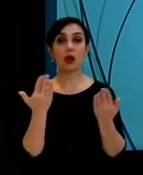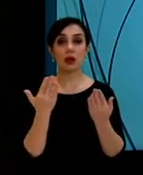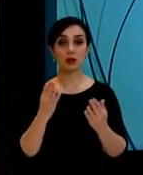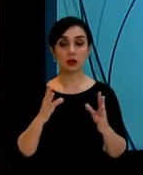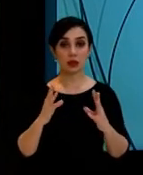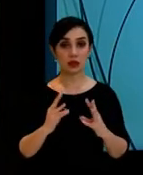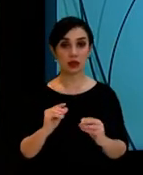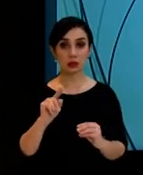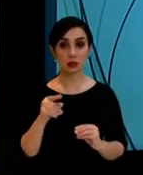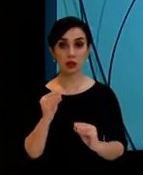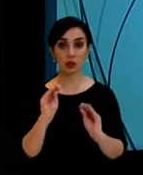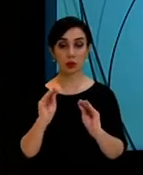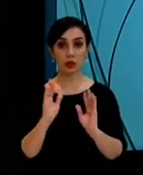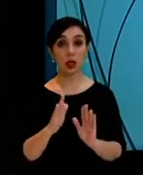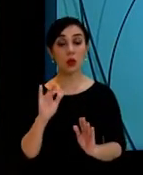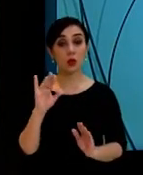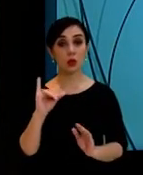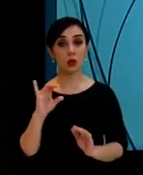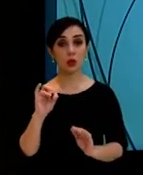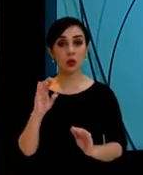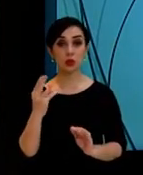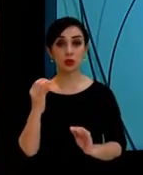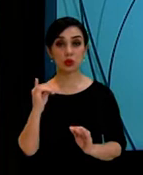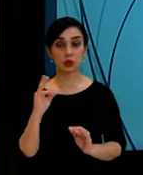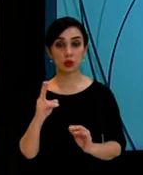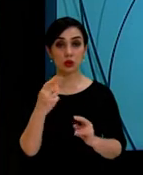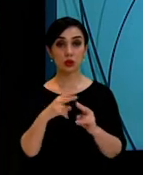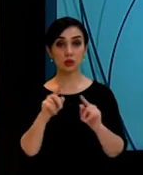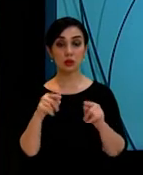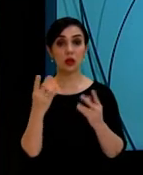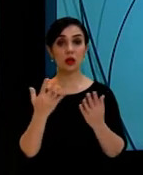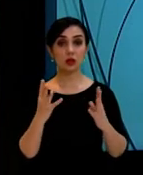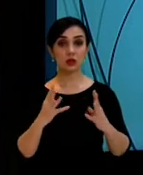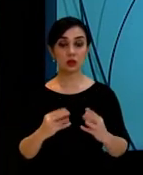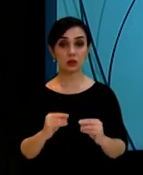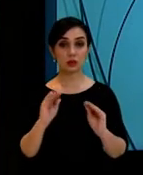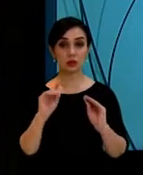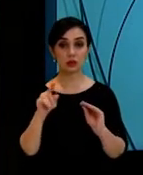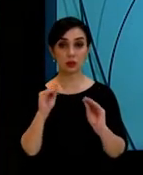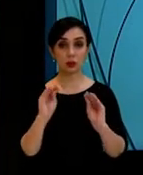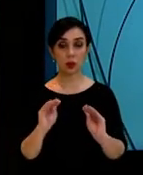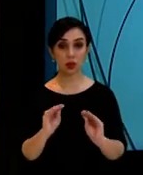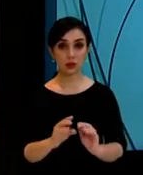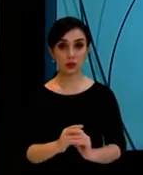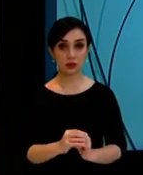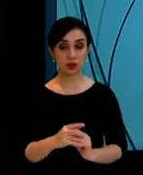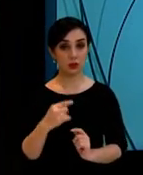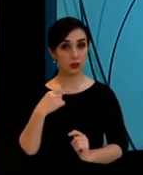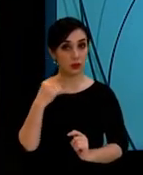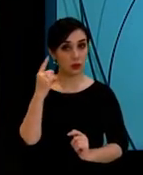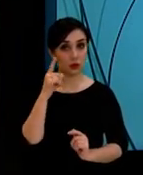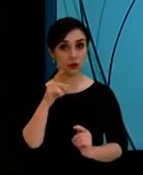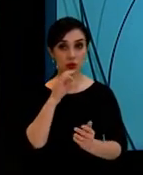qo'yiladi? Uyushiq bo'laklar orasida bog'lovchi bo'lmasa, qanday tinish belgisi qo'yiladi? Menimcha sizda